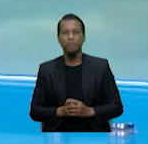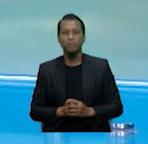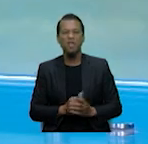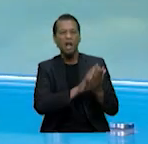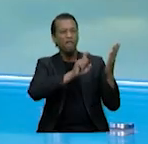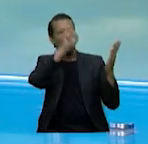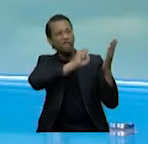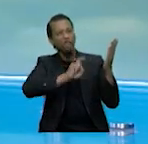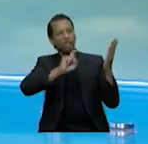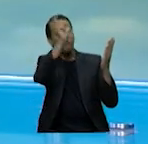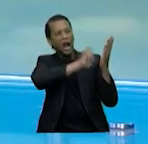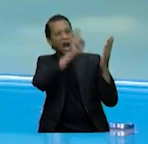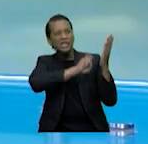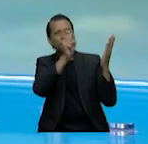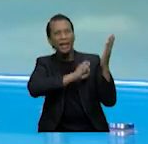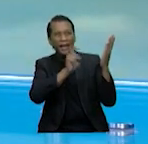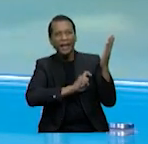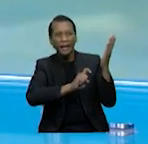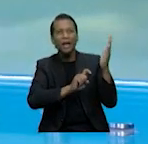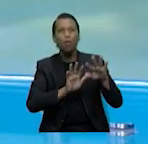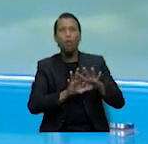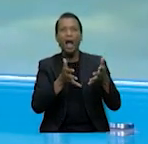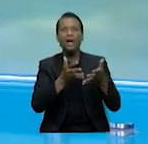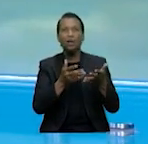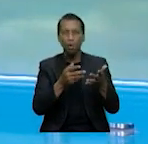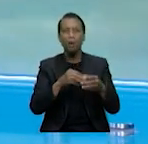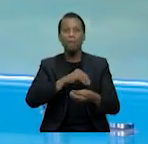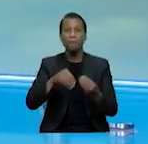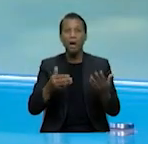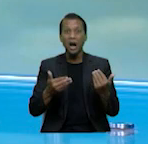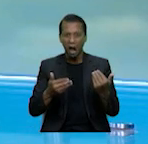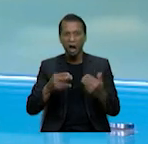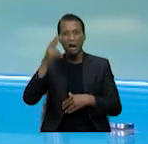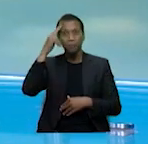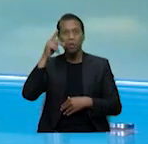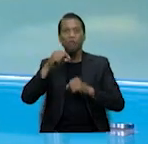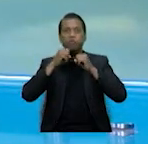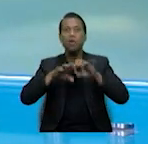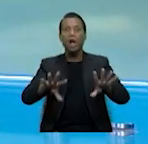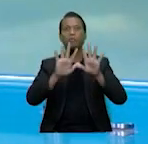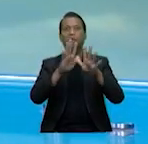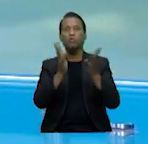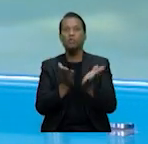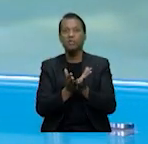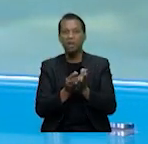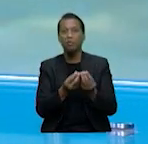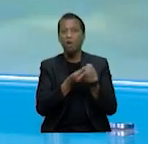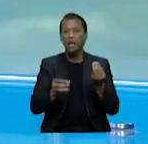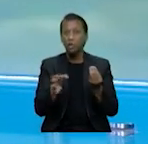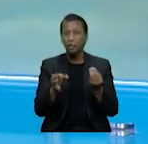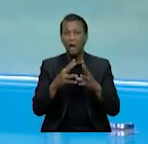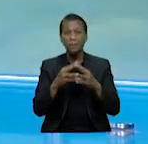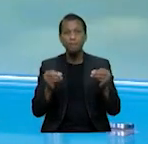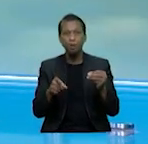vandalisme di susunan batu di gua hiro Mekkah Arab Saudi viral di media sosial Walikota Depok menyayangkan aksi tersebut